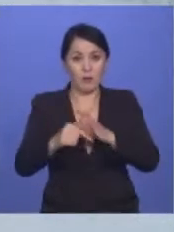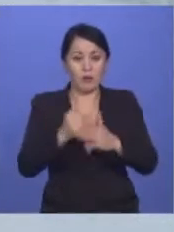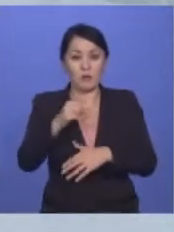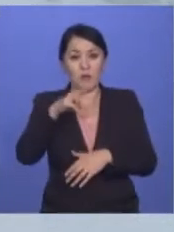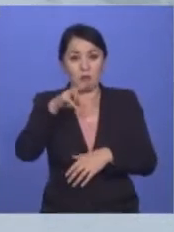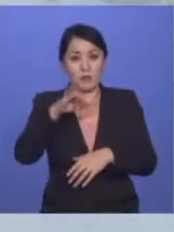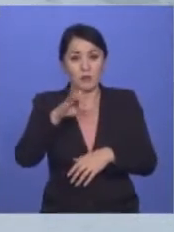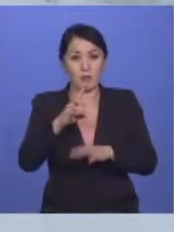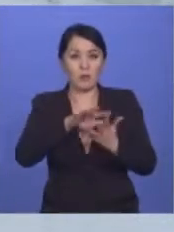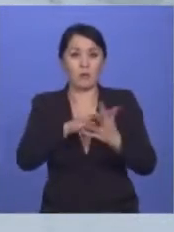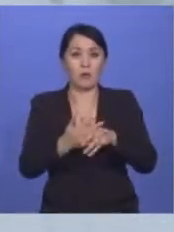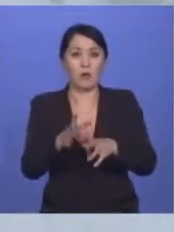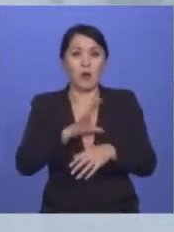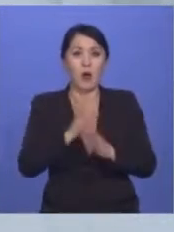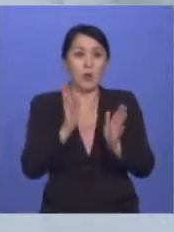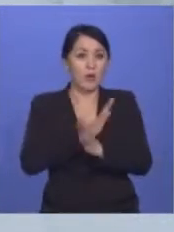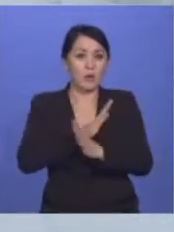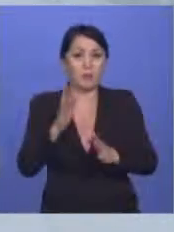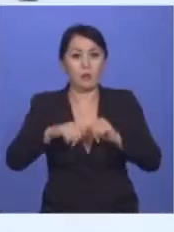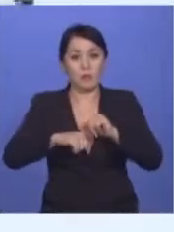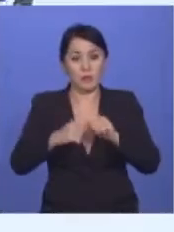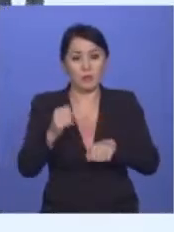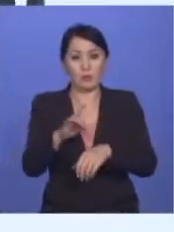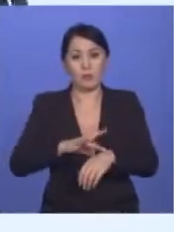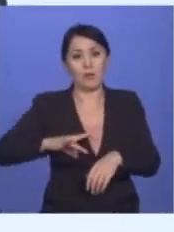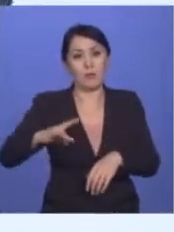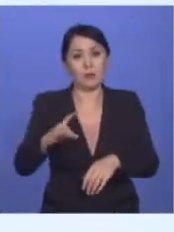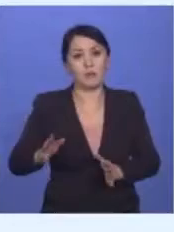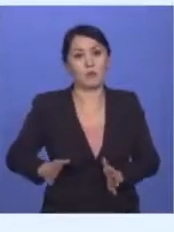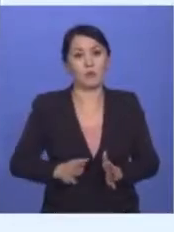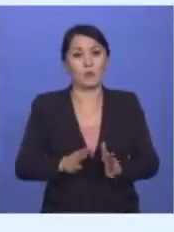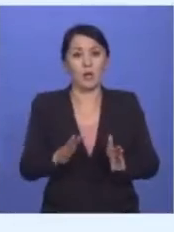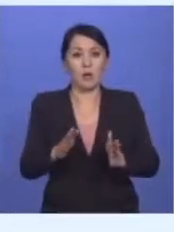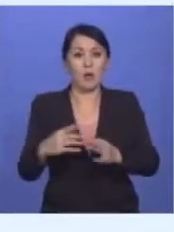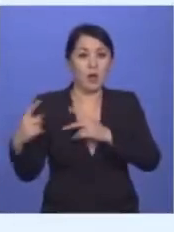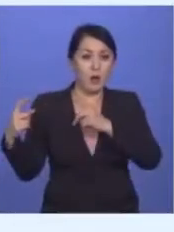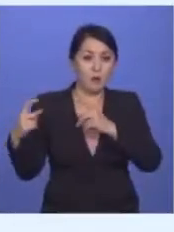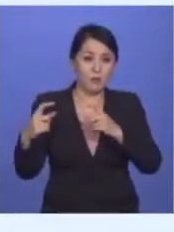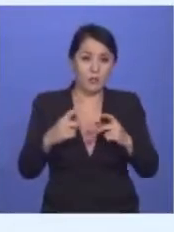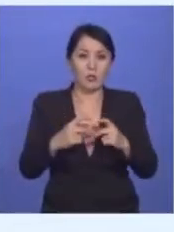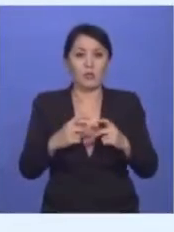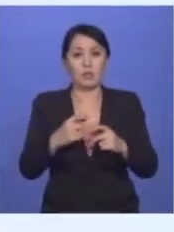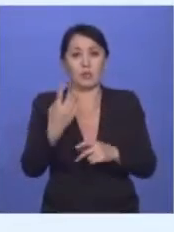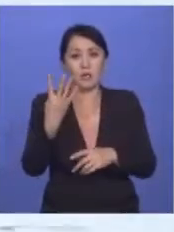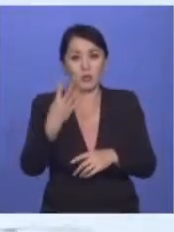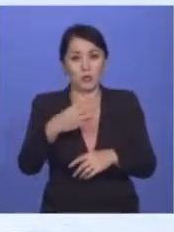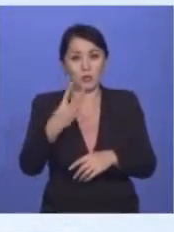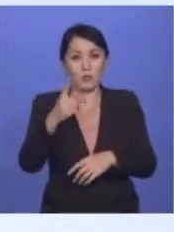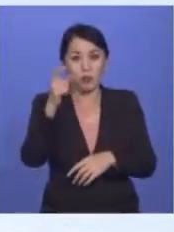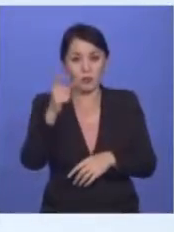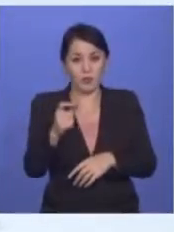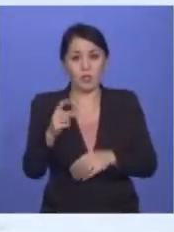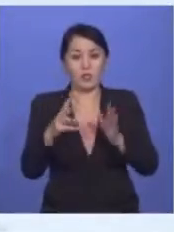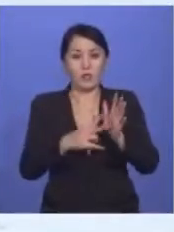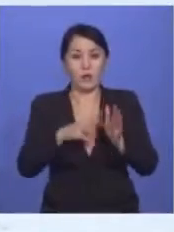ауданындағы Келлеровка елді мекенінде болды. Ауа райының бұзылуына орай республикалық маңыздағы жол жабылып, автобуспен келе жатқан 43 адам,